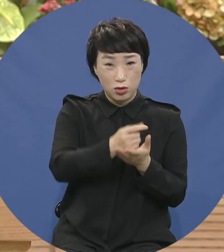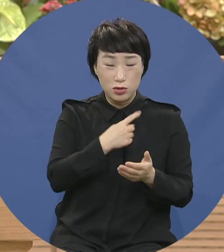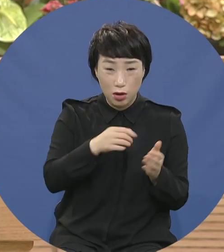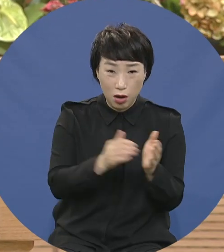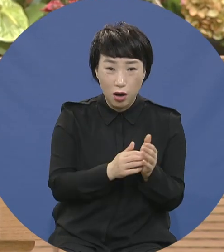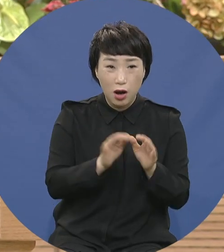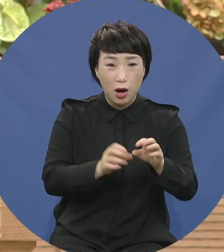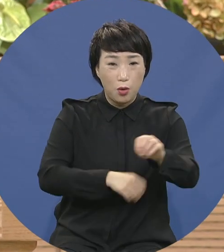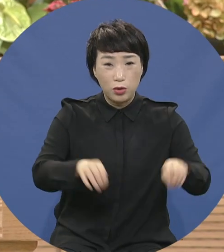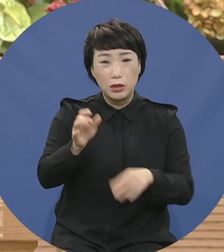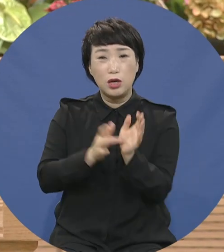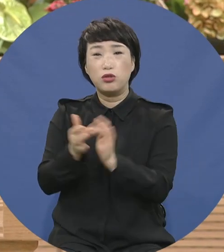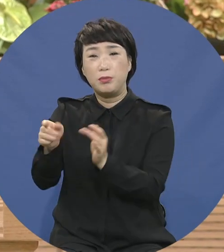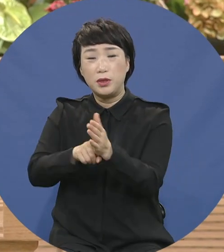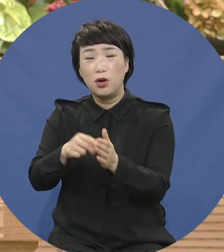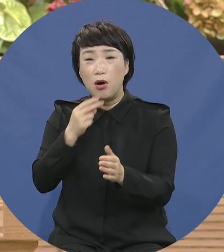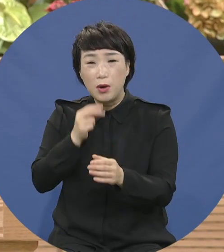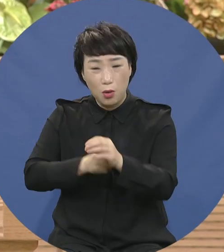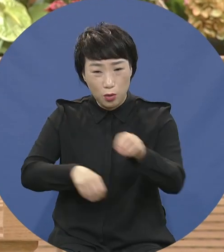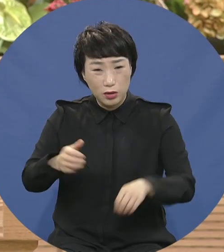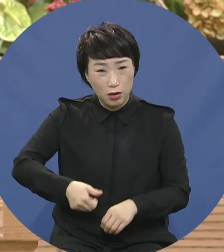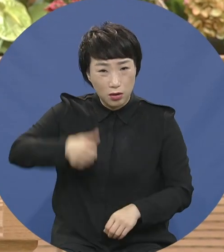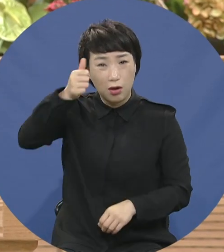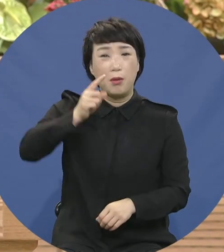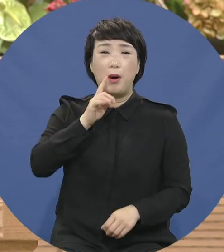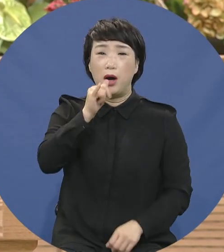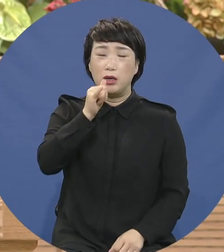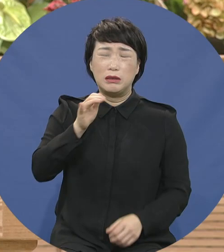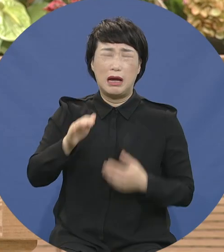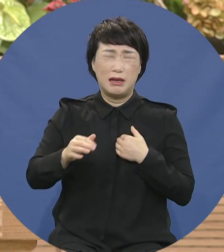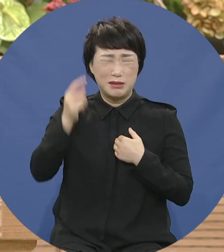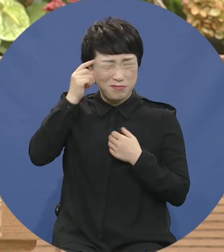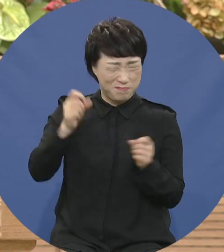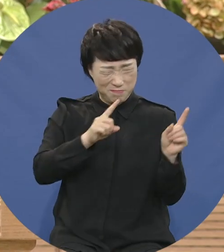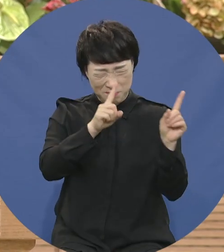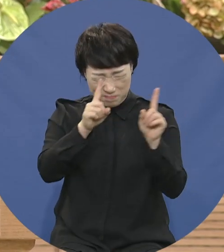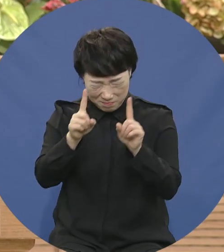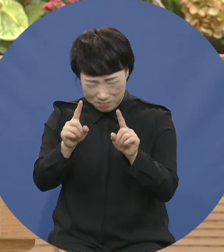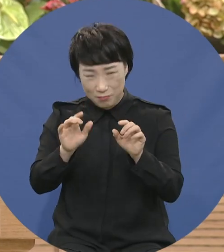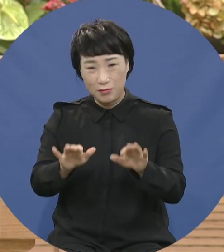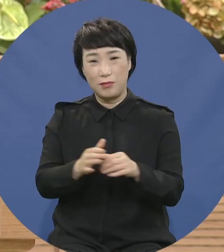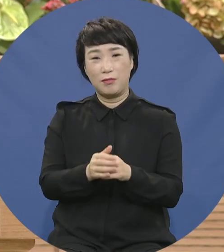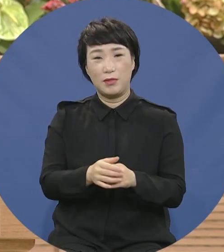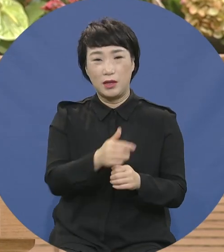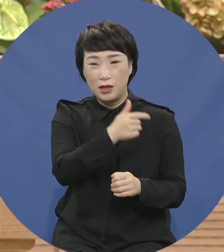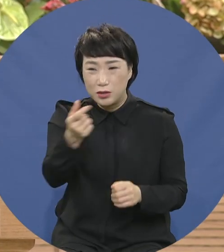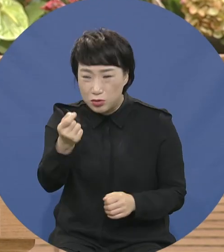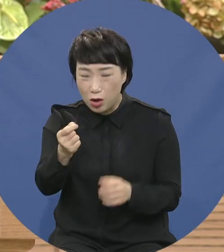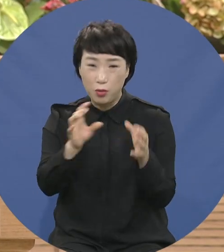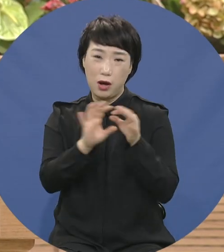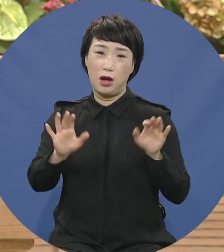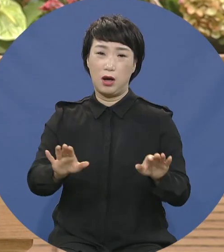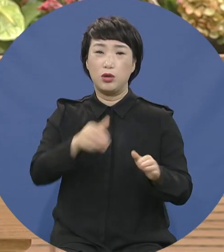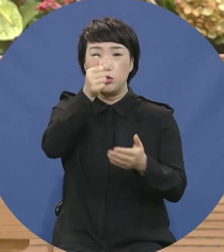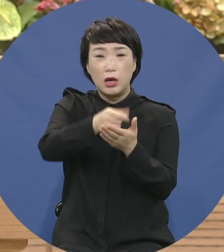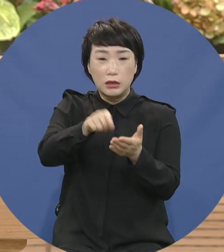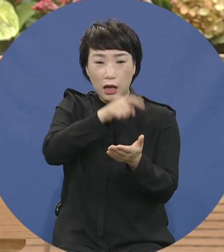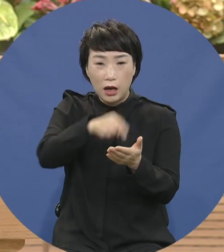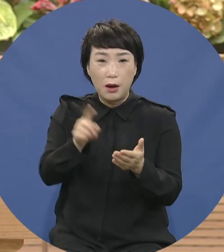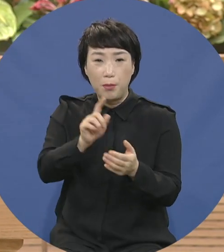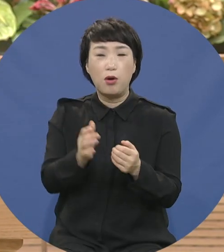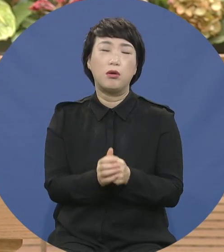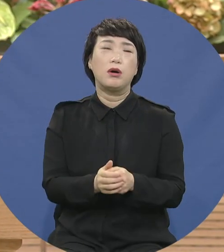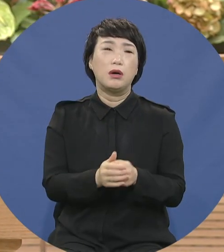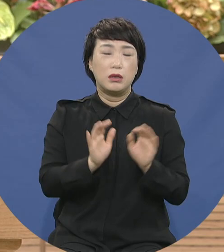보면 차라리 예수를 안 믿는 것도 못한다고 했다. 정신 바짝 차려. 적든 크든 죄값은 경중